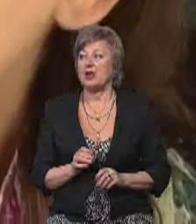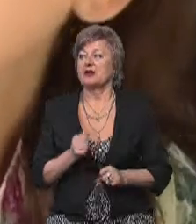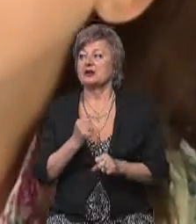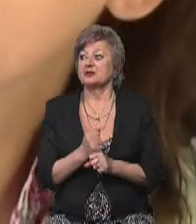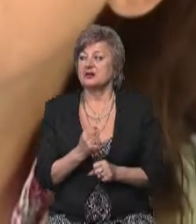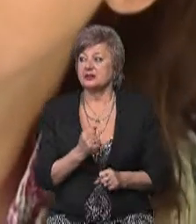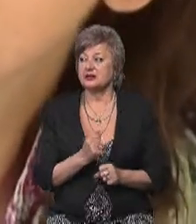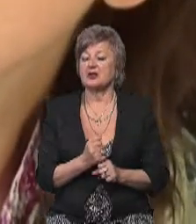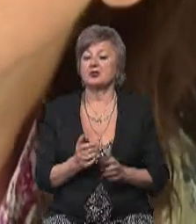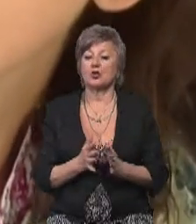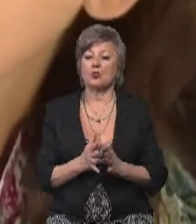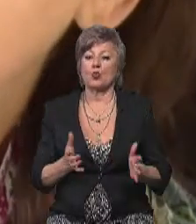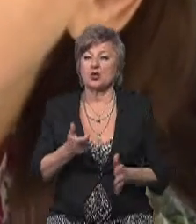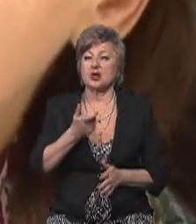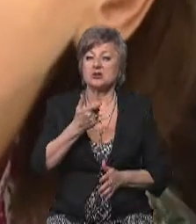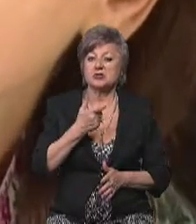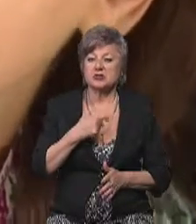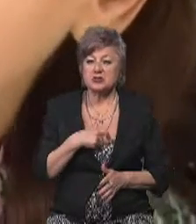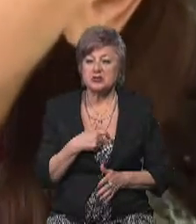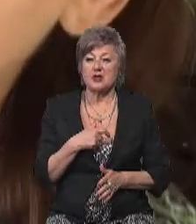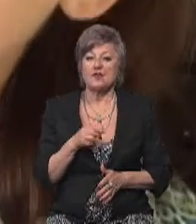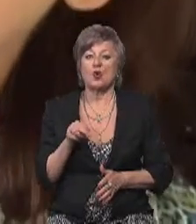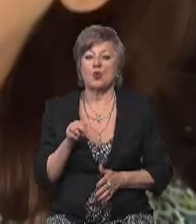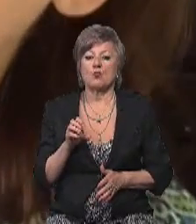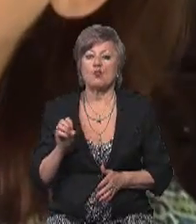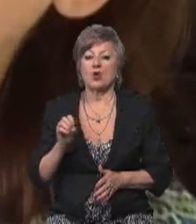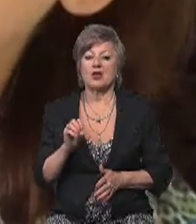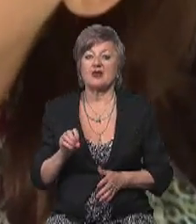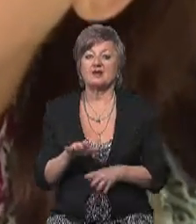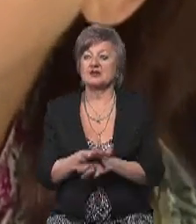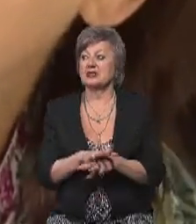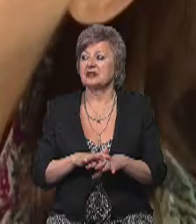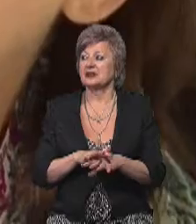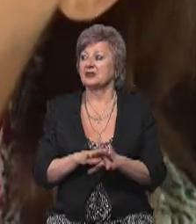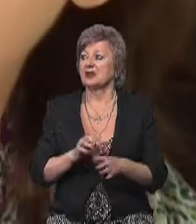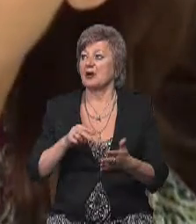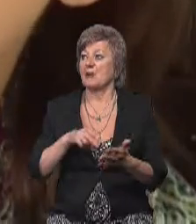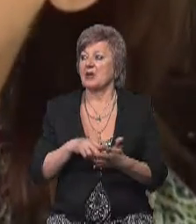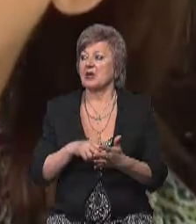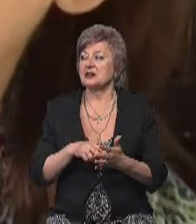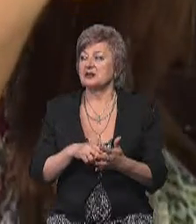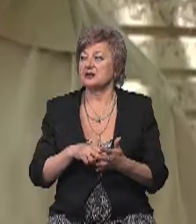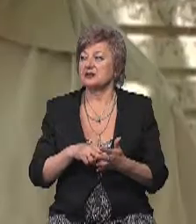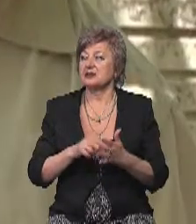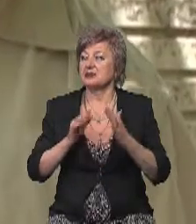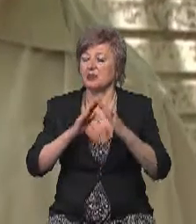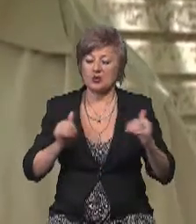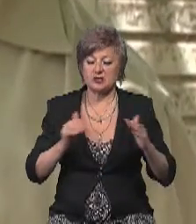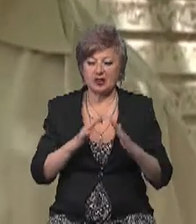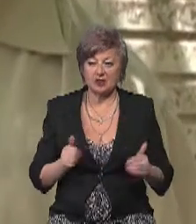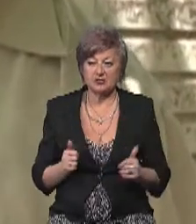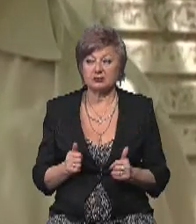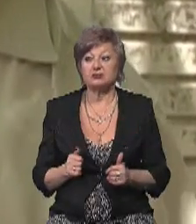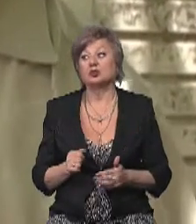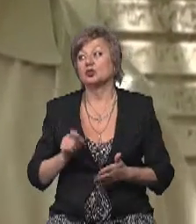більш цивілізовано по-європейськи на базарі поставлені мафи? Напевно, щось